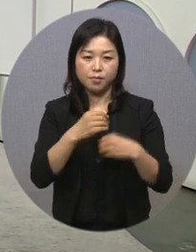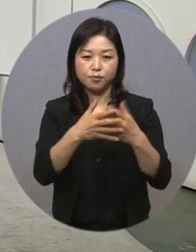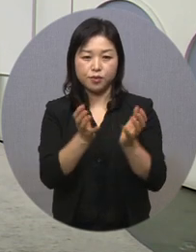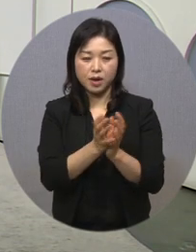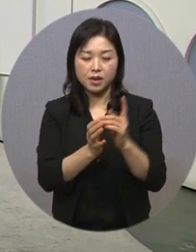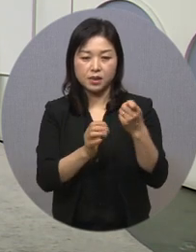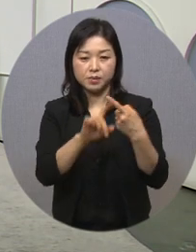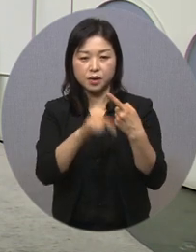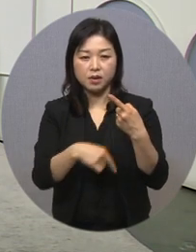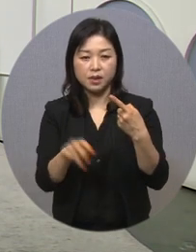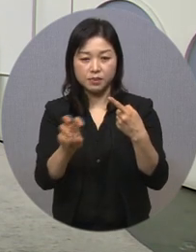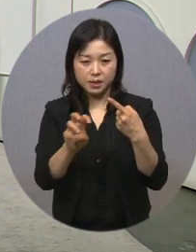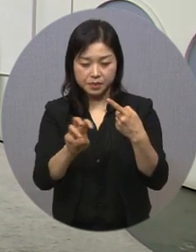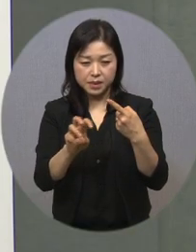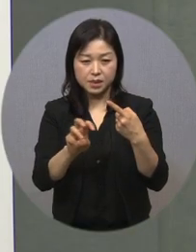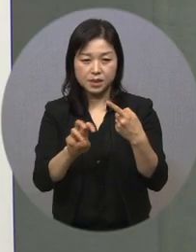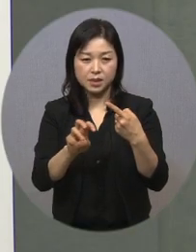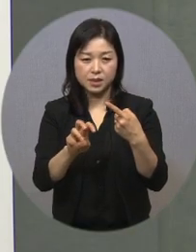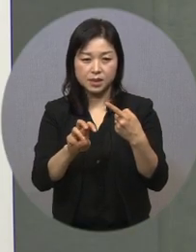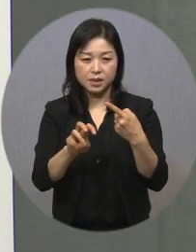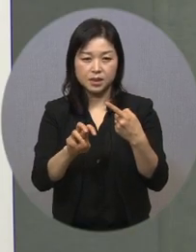11월 30일자로다가